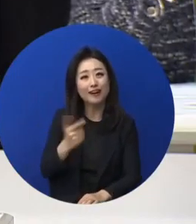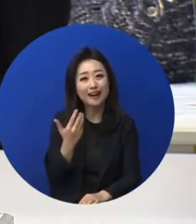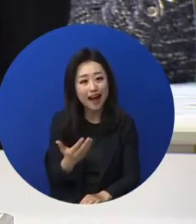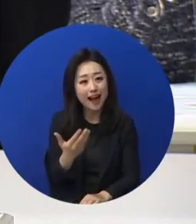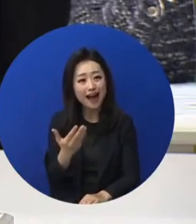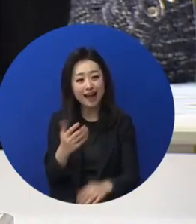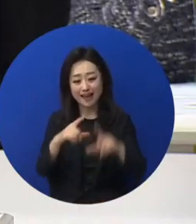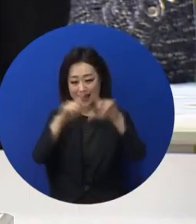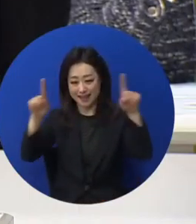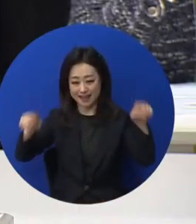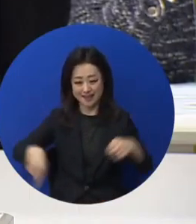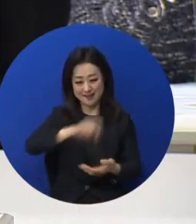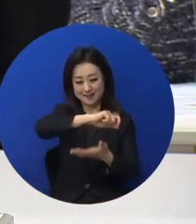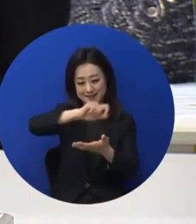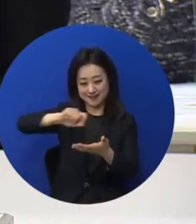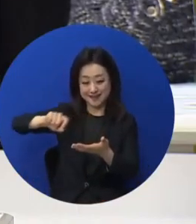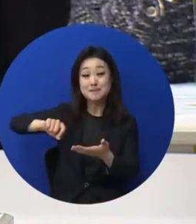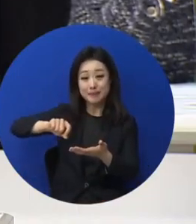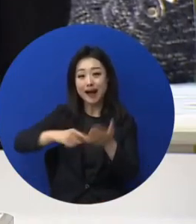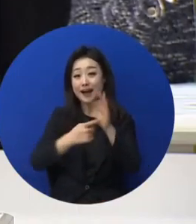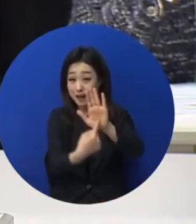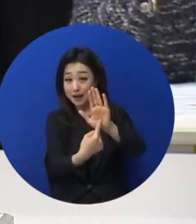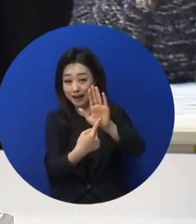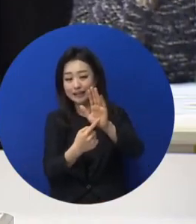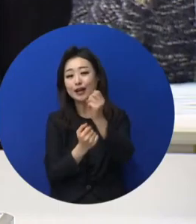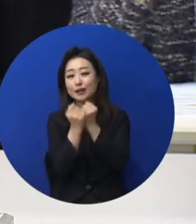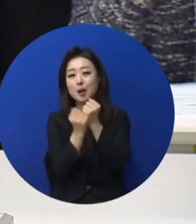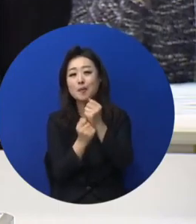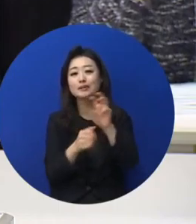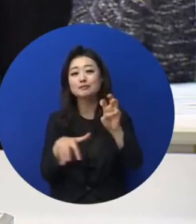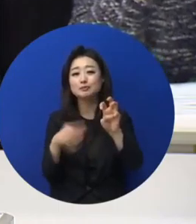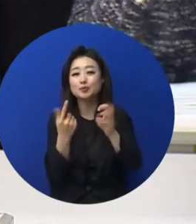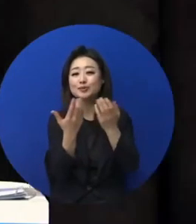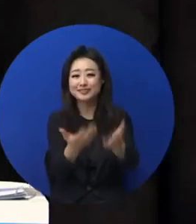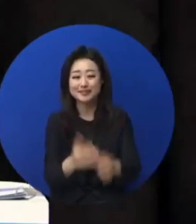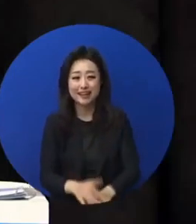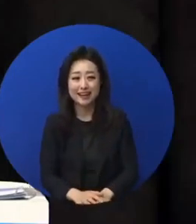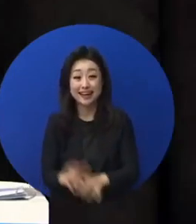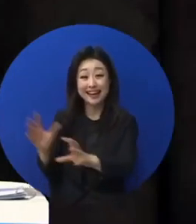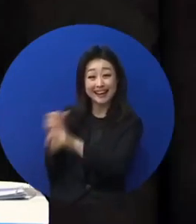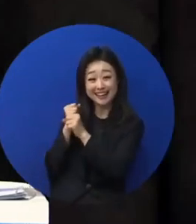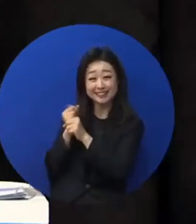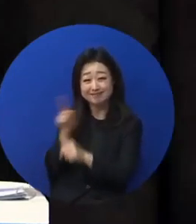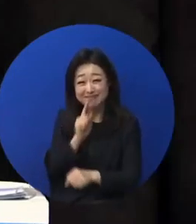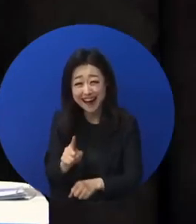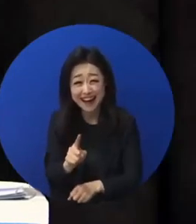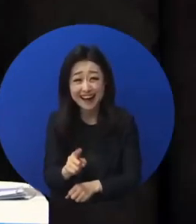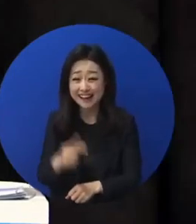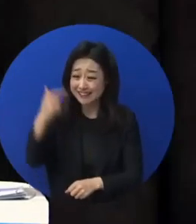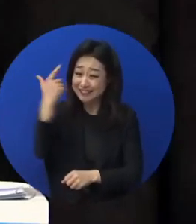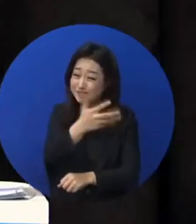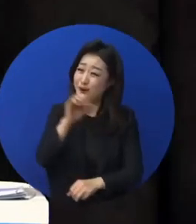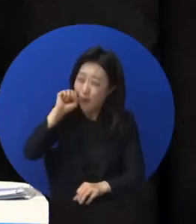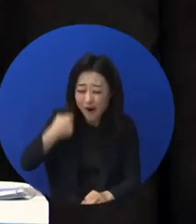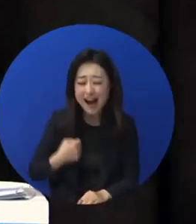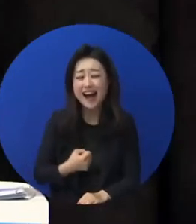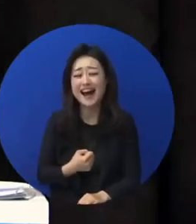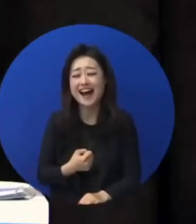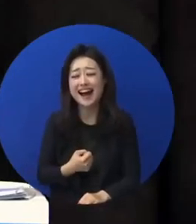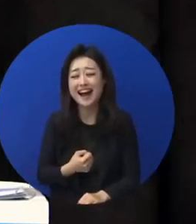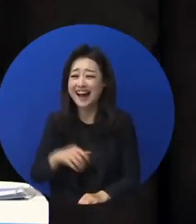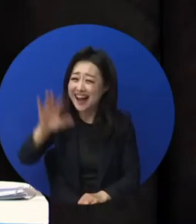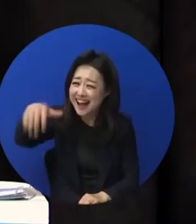30초 정도씩 설명해 주시면 될 것 같습니다. 자, 일단 제가 질문을 정리하면 가장 어려운 질문입니다.